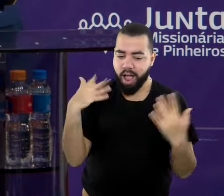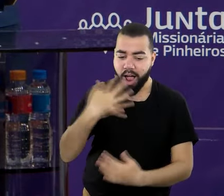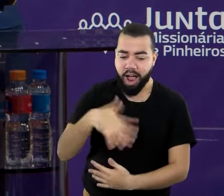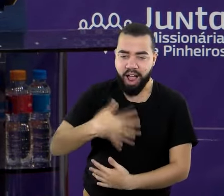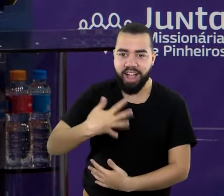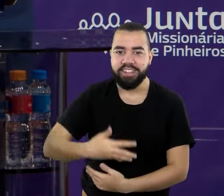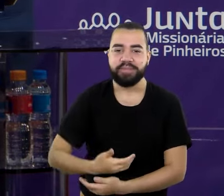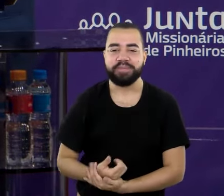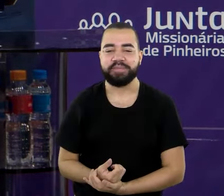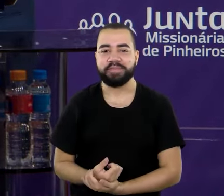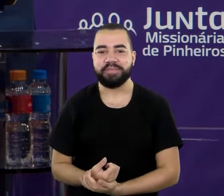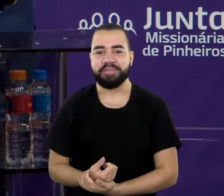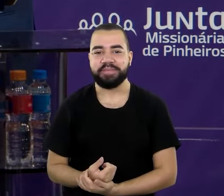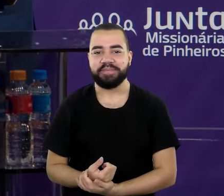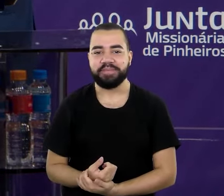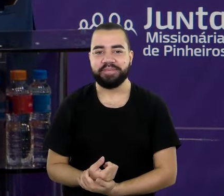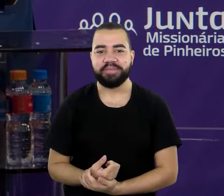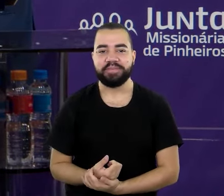웃으시기 바랍니다.